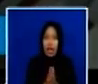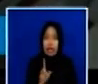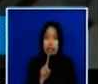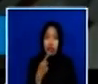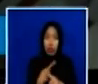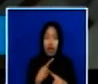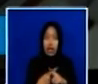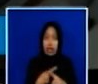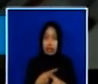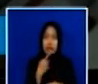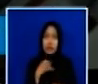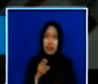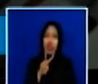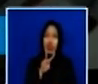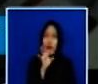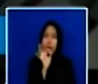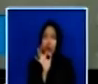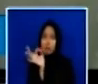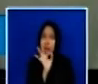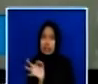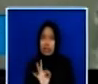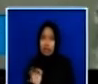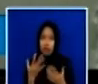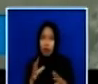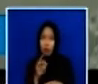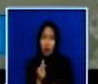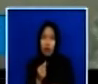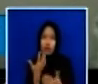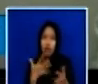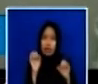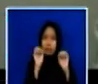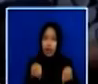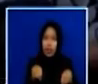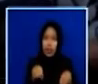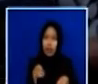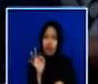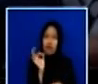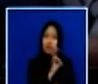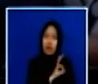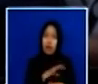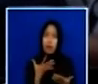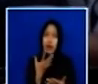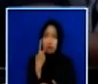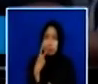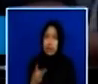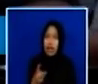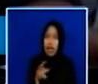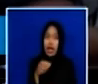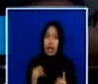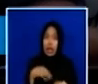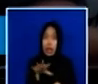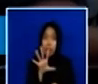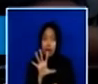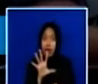kencang tersangka mendapat keuntungan 20% dari tarif yang disepakati fungsinya itu yang kita periksa delima Kemudian